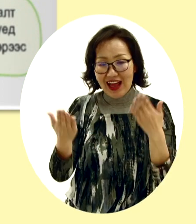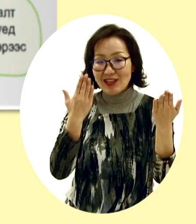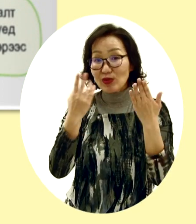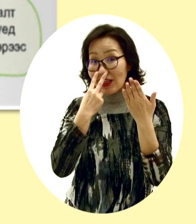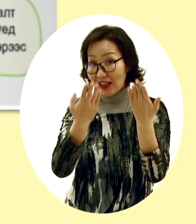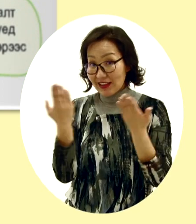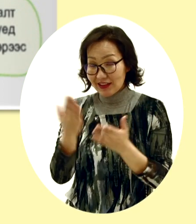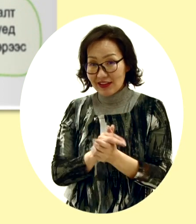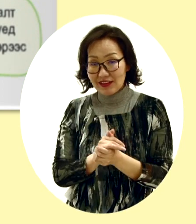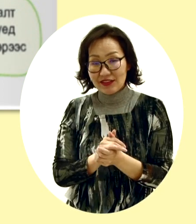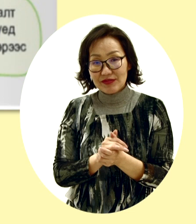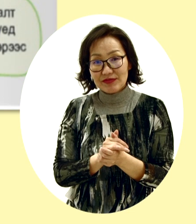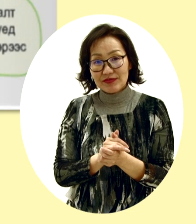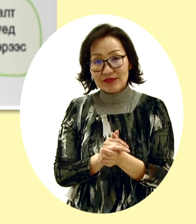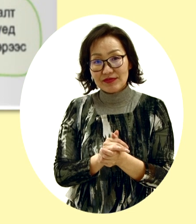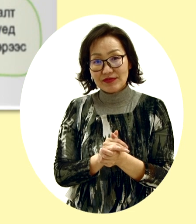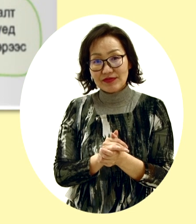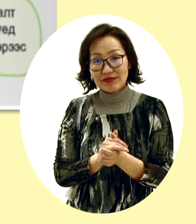харьцуулан харж байна. За, тэгвэл